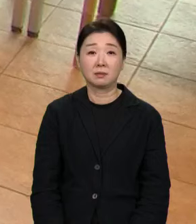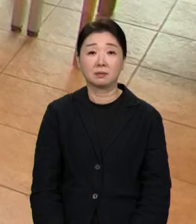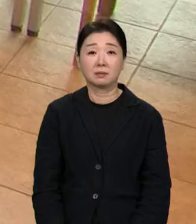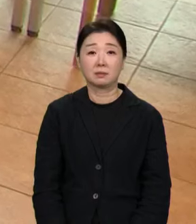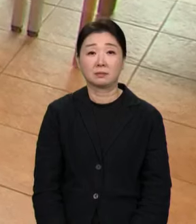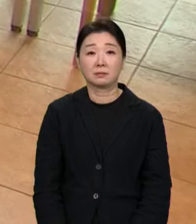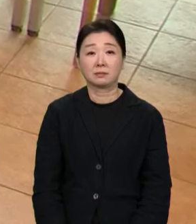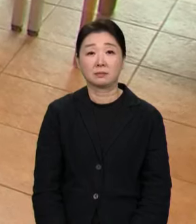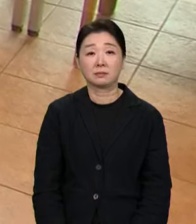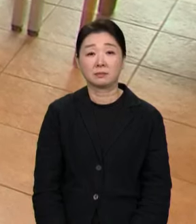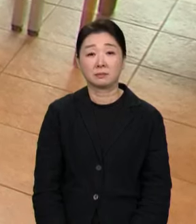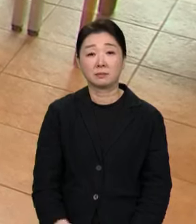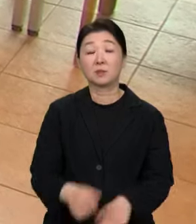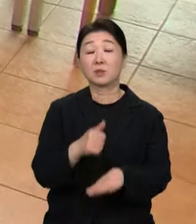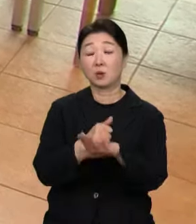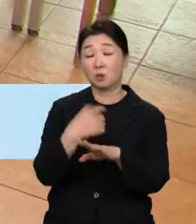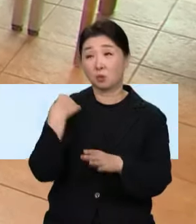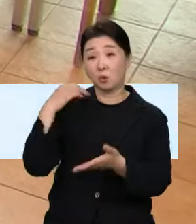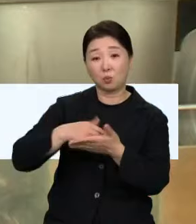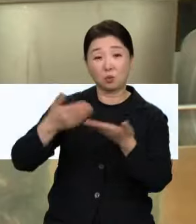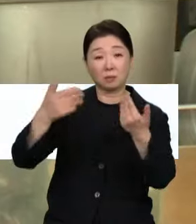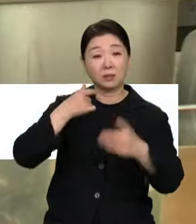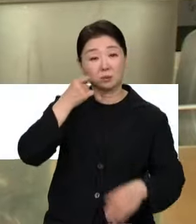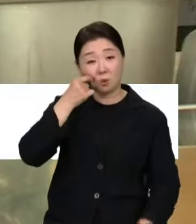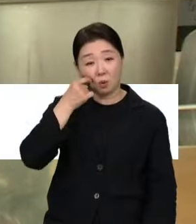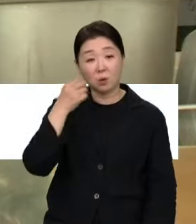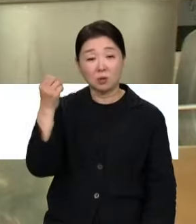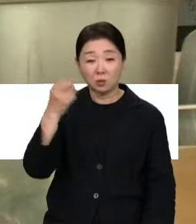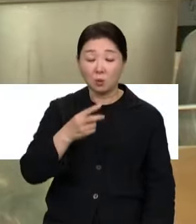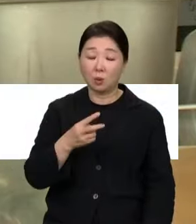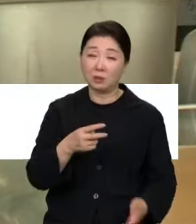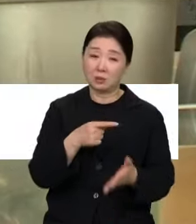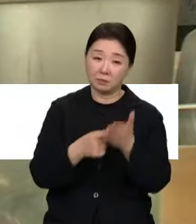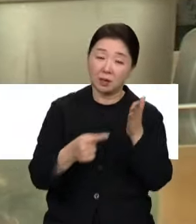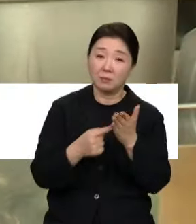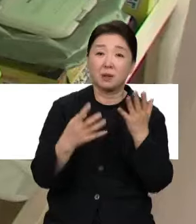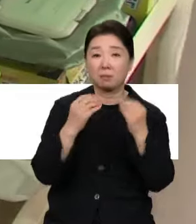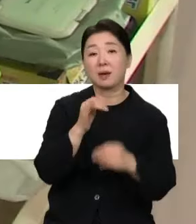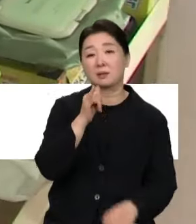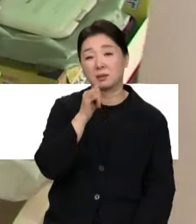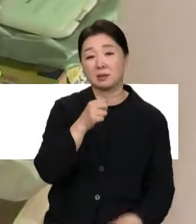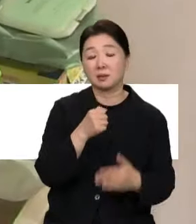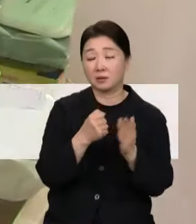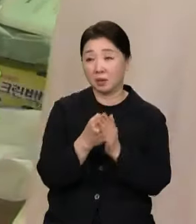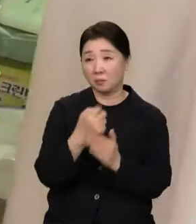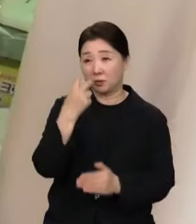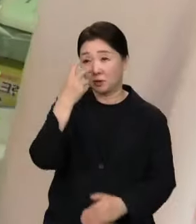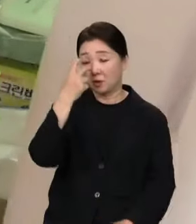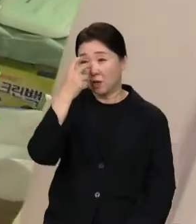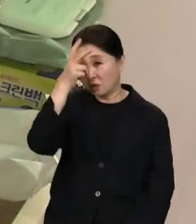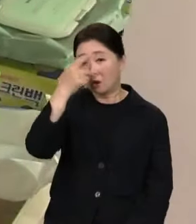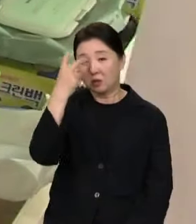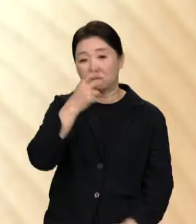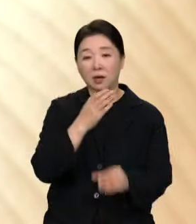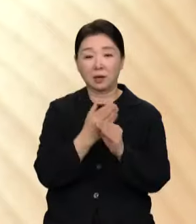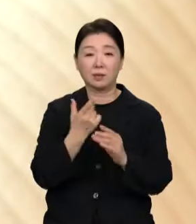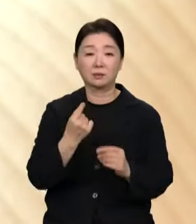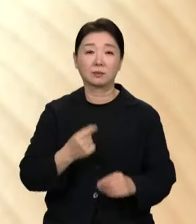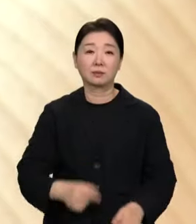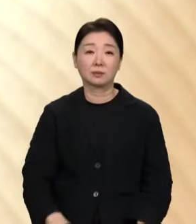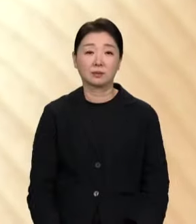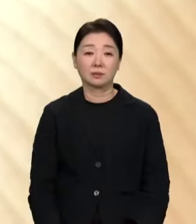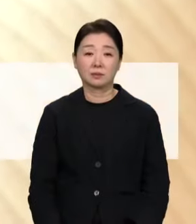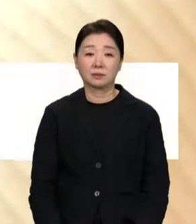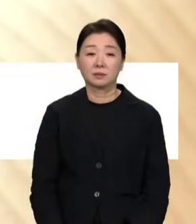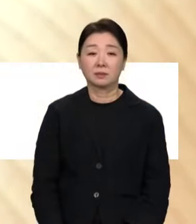하잖아요. 결국 돈도 돌려받지 못했는데 비슷한 피해가 속출하면서 수사기관이 수사에 나섰습니다. 이렇게